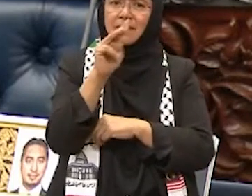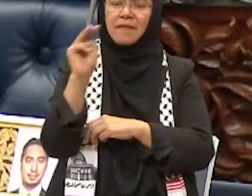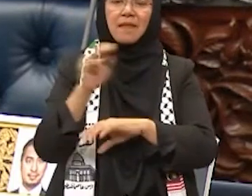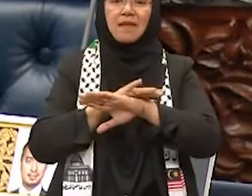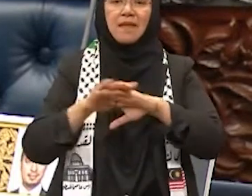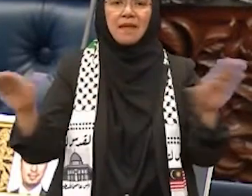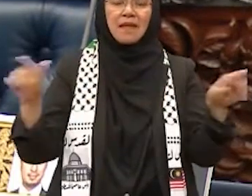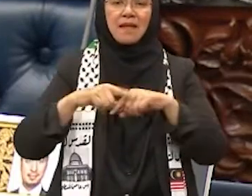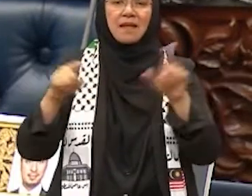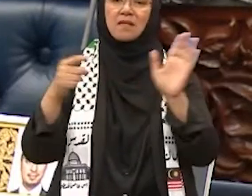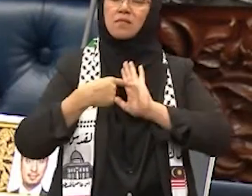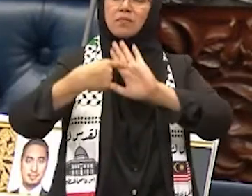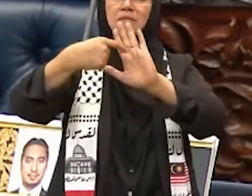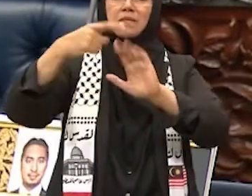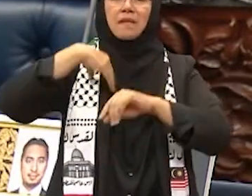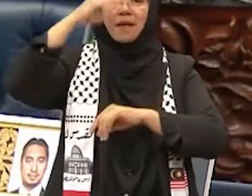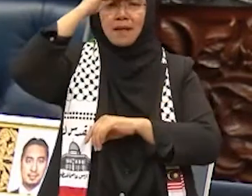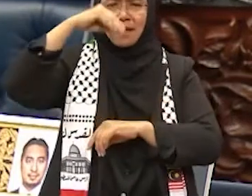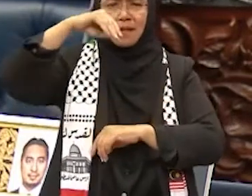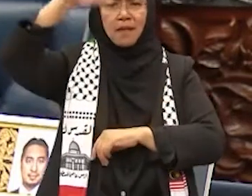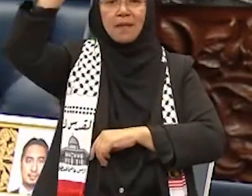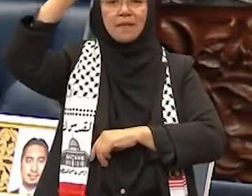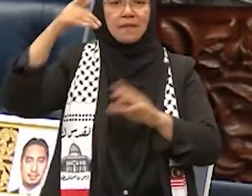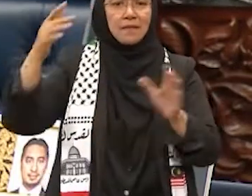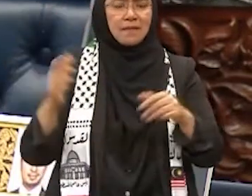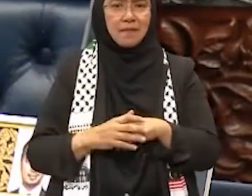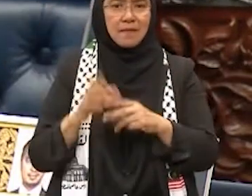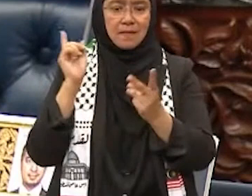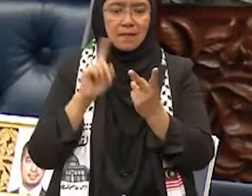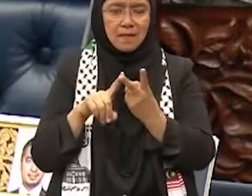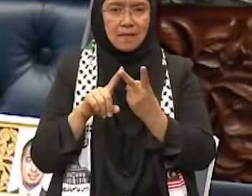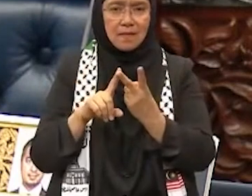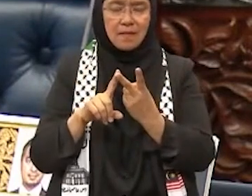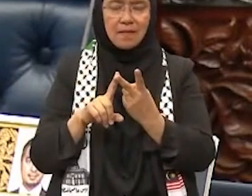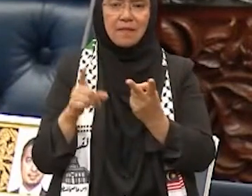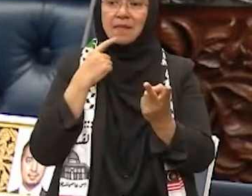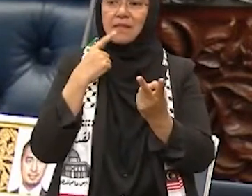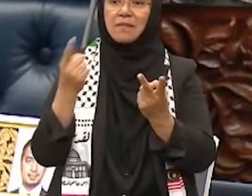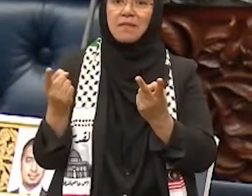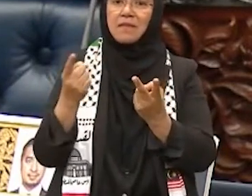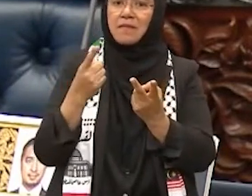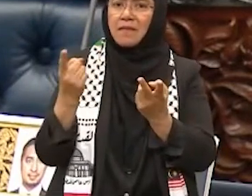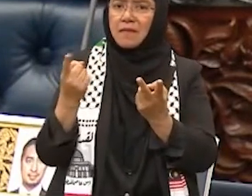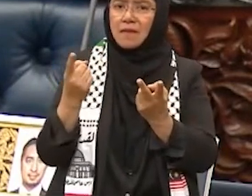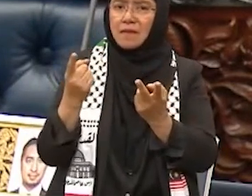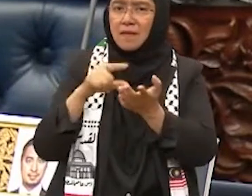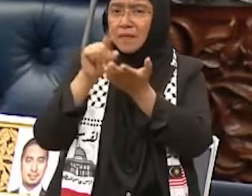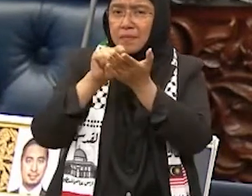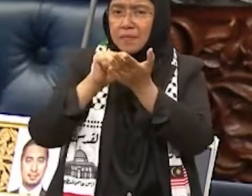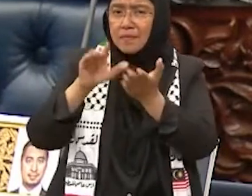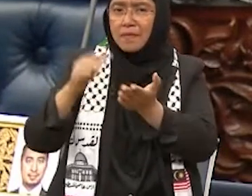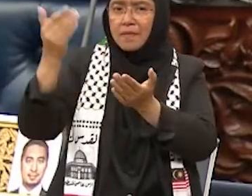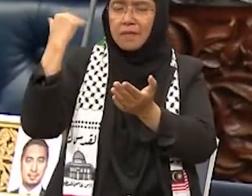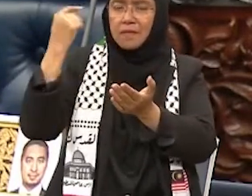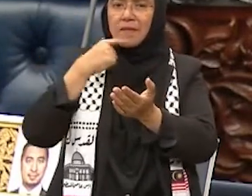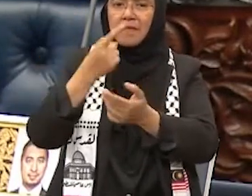kanan Akhbar utusan Malaysia Datuk Zaini Hassan menyatakan sekarang merupakan zaman gelap media jadi saya faham hasrat